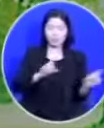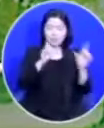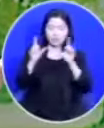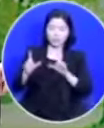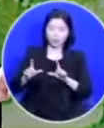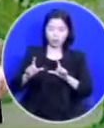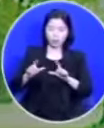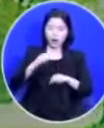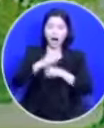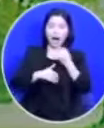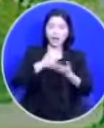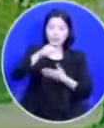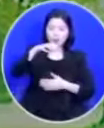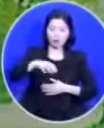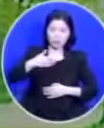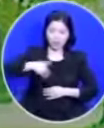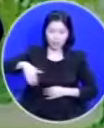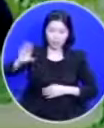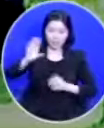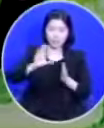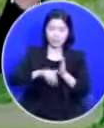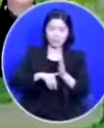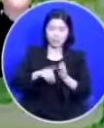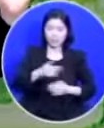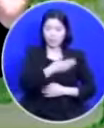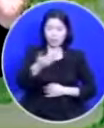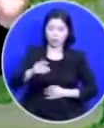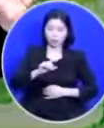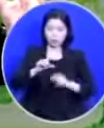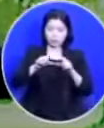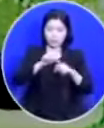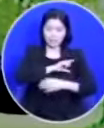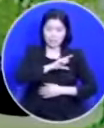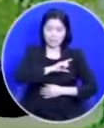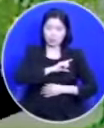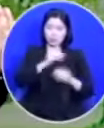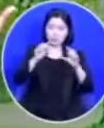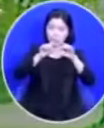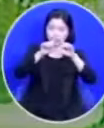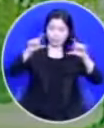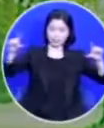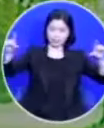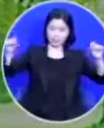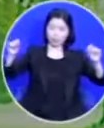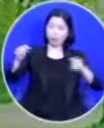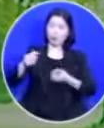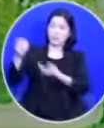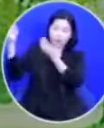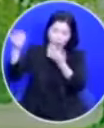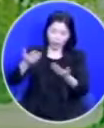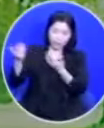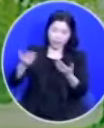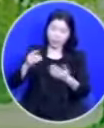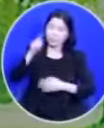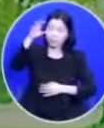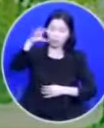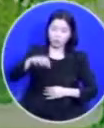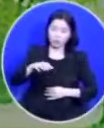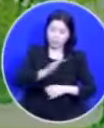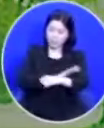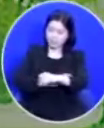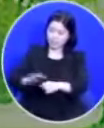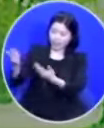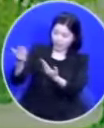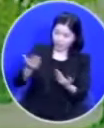여러분은 아주 여러분의 이름을 현수막에 써서 환영하면서 천국에서 여러분을 잘 맞아 주실 거라고